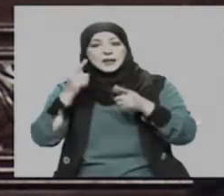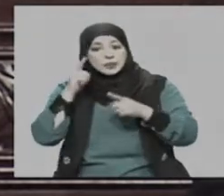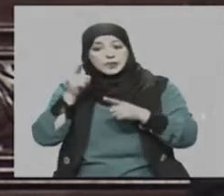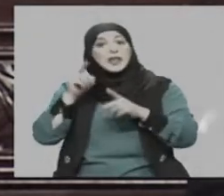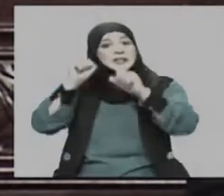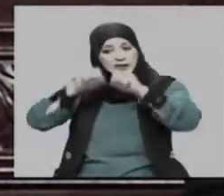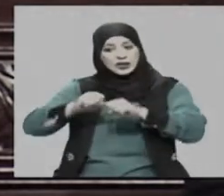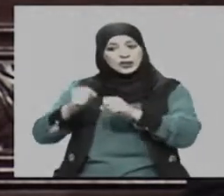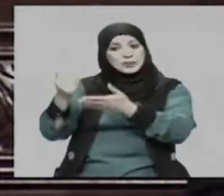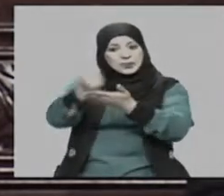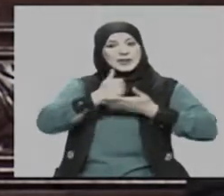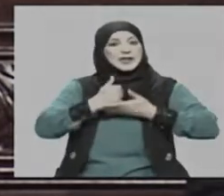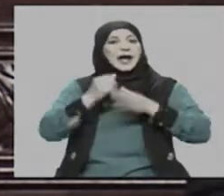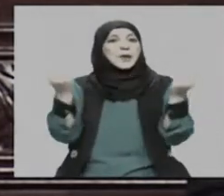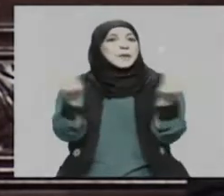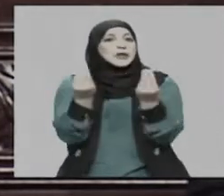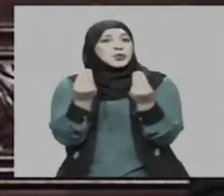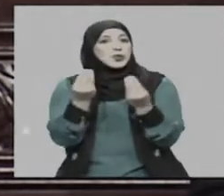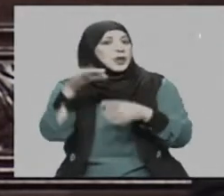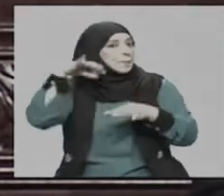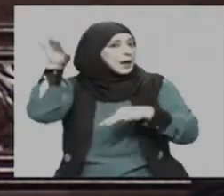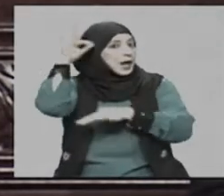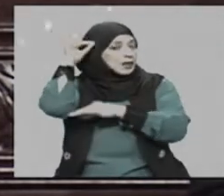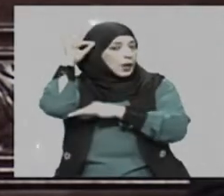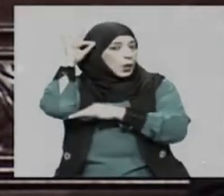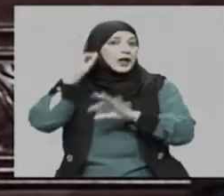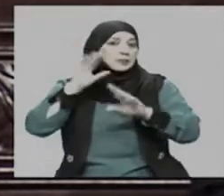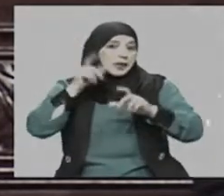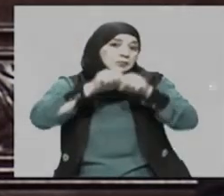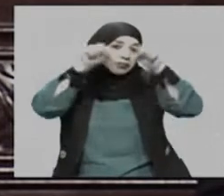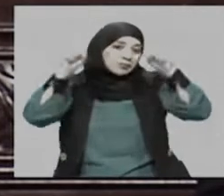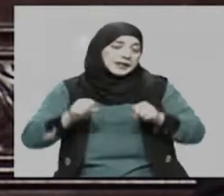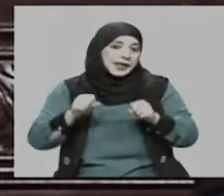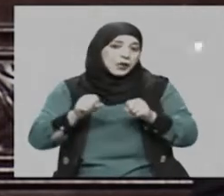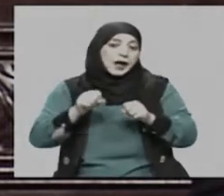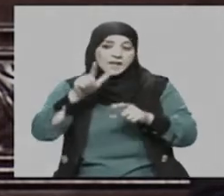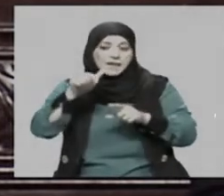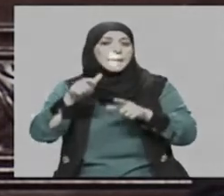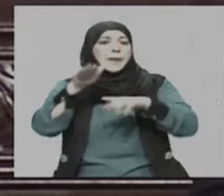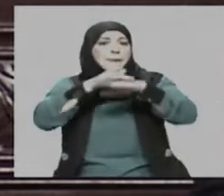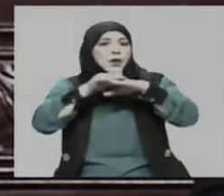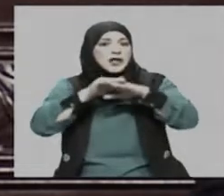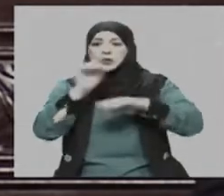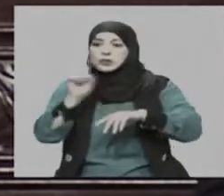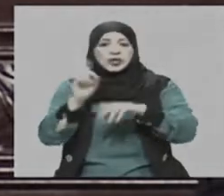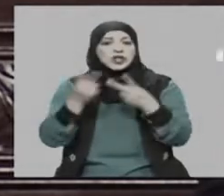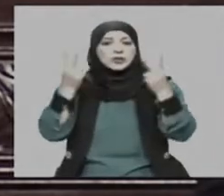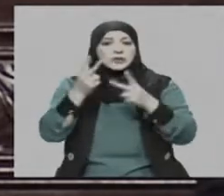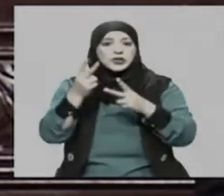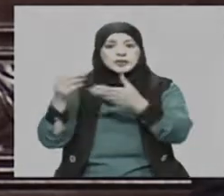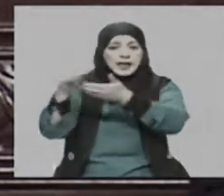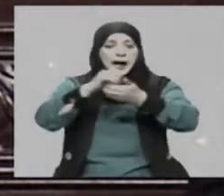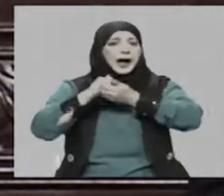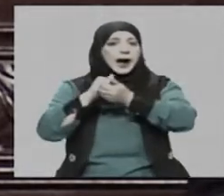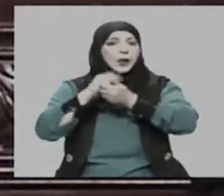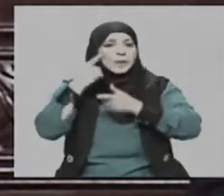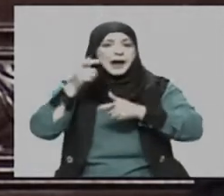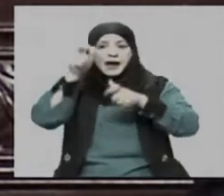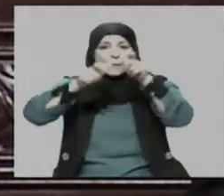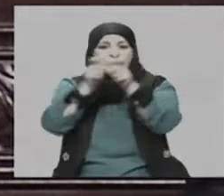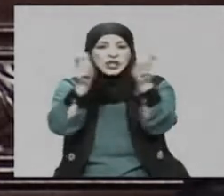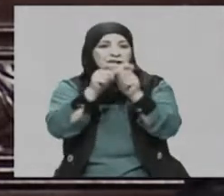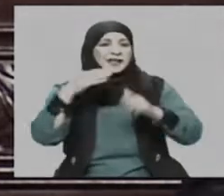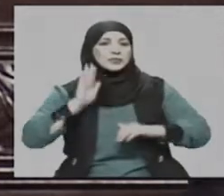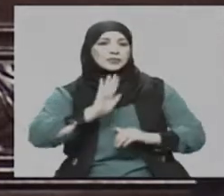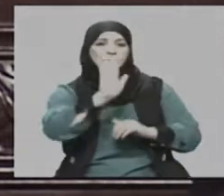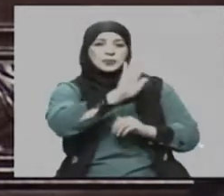كان مع الدولة فماش خواص تتعامل معهم فما مجالات ما تجبش تتعامل من خارج الدولة طرقات ما فماش خواص المجال